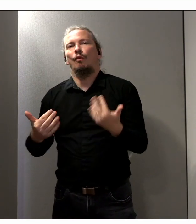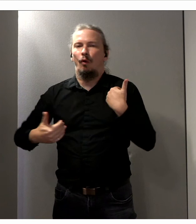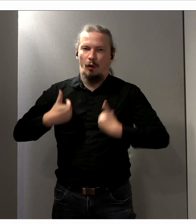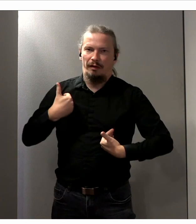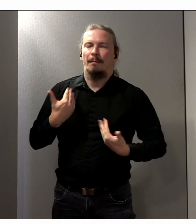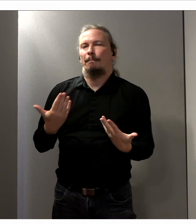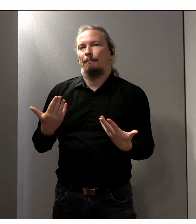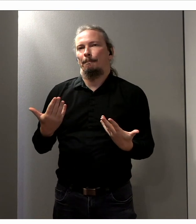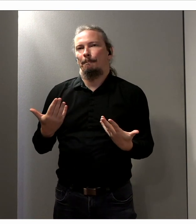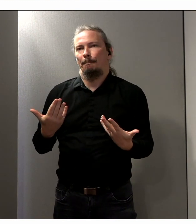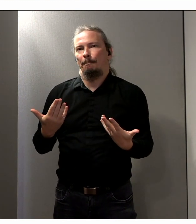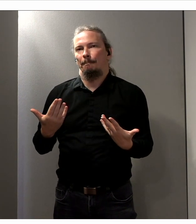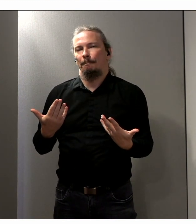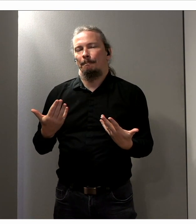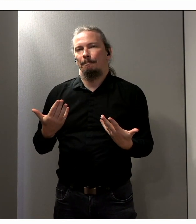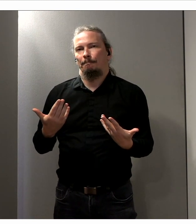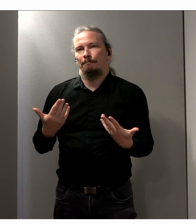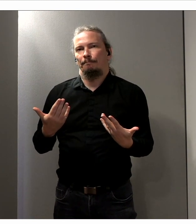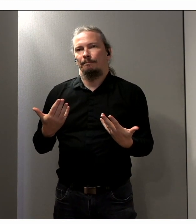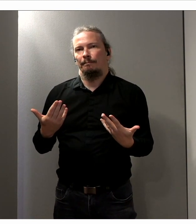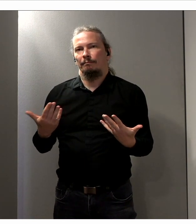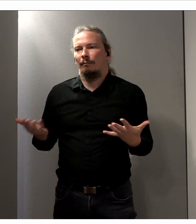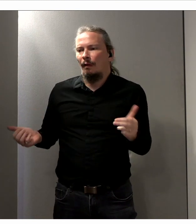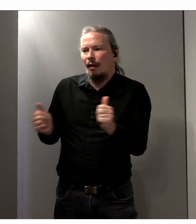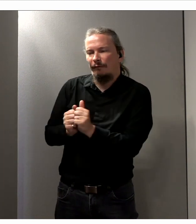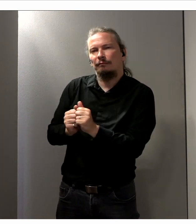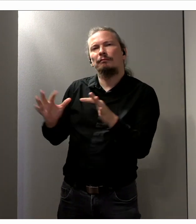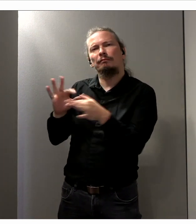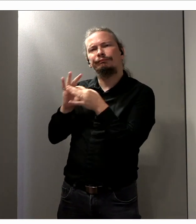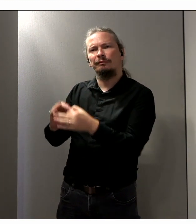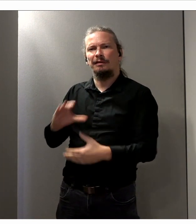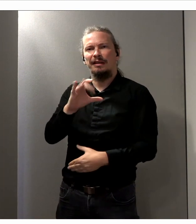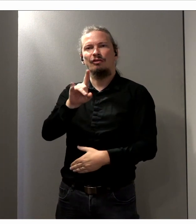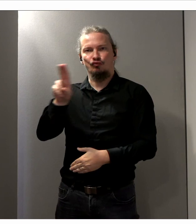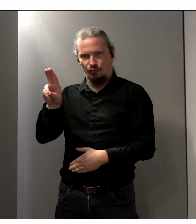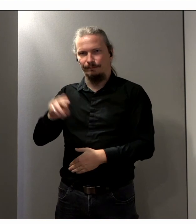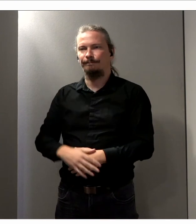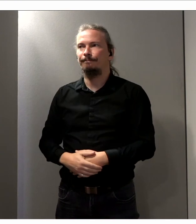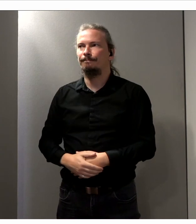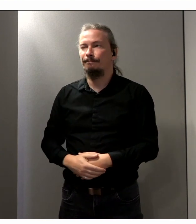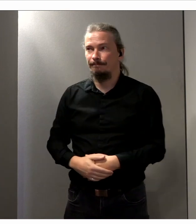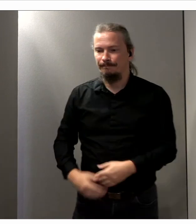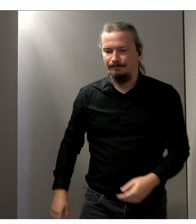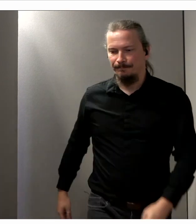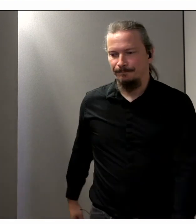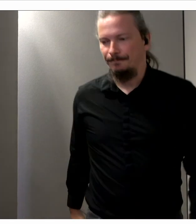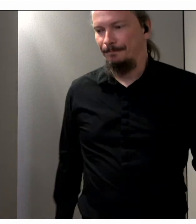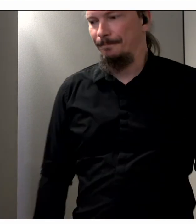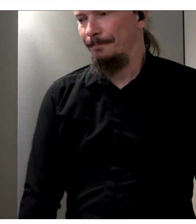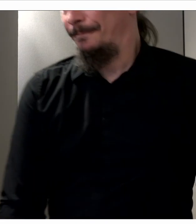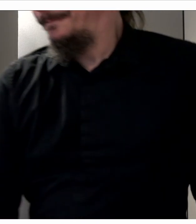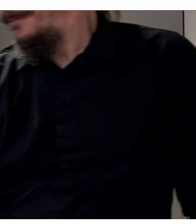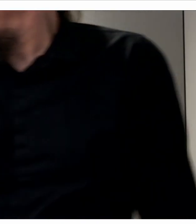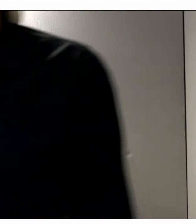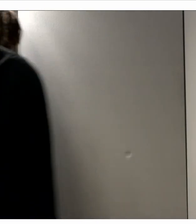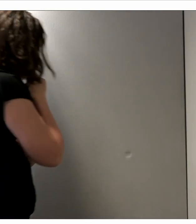au handicap accompagné du CHU, auprès de la Société française d'études